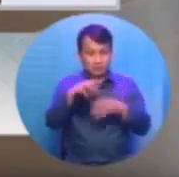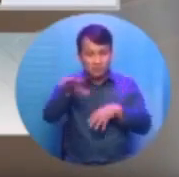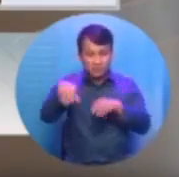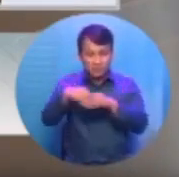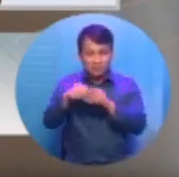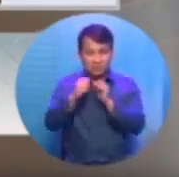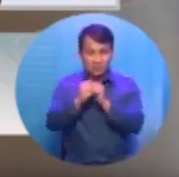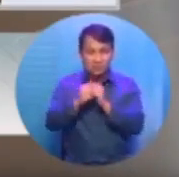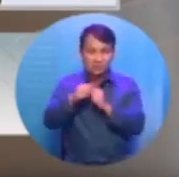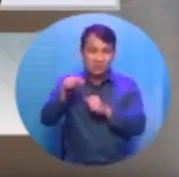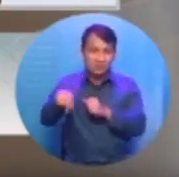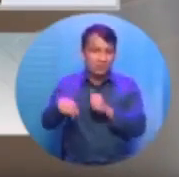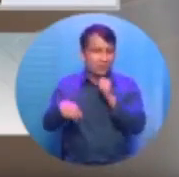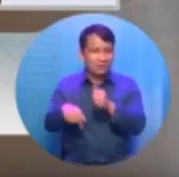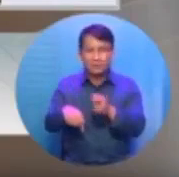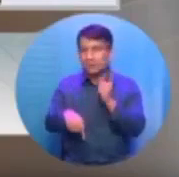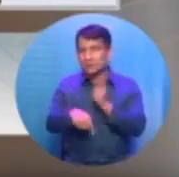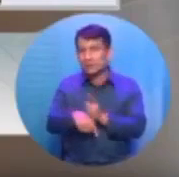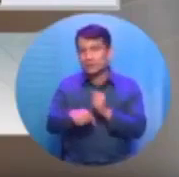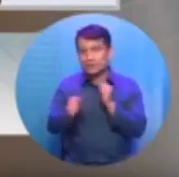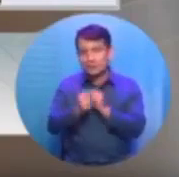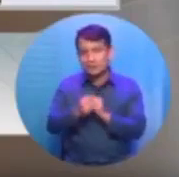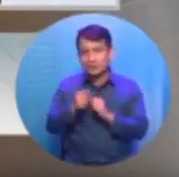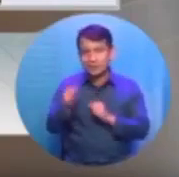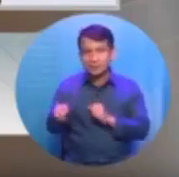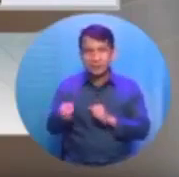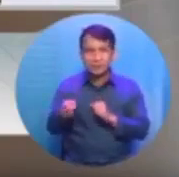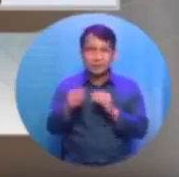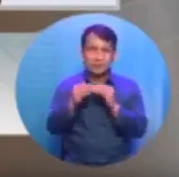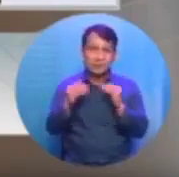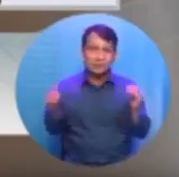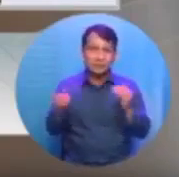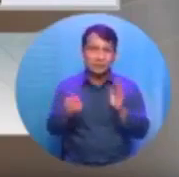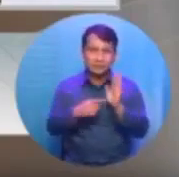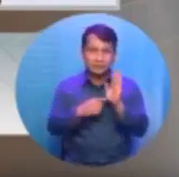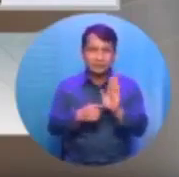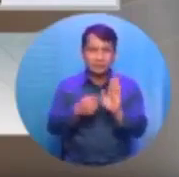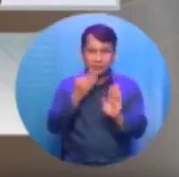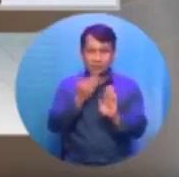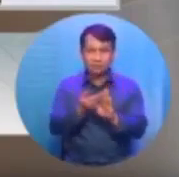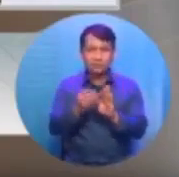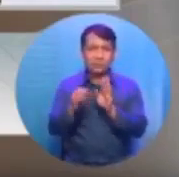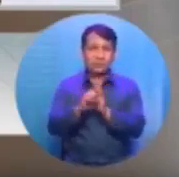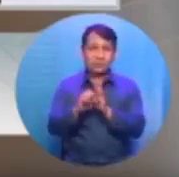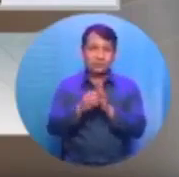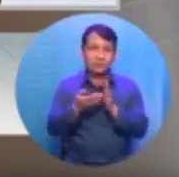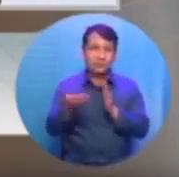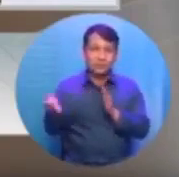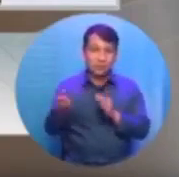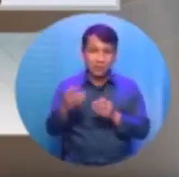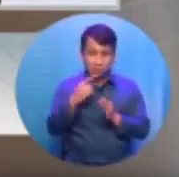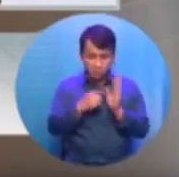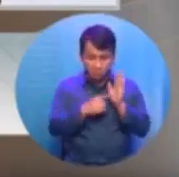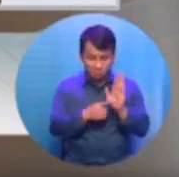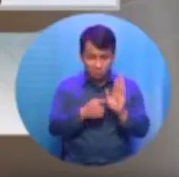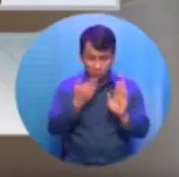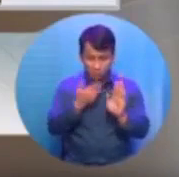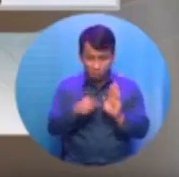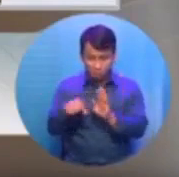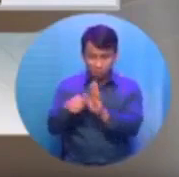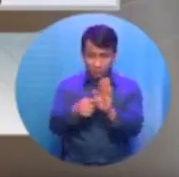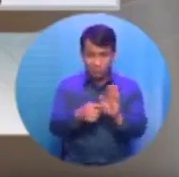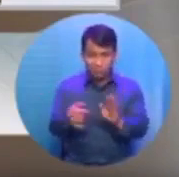ka sa ganitong klaseng sitwasyon na hindi dapat, di ba? You should be setting a good example sa inyong barangay. Ito bang ehemplo ipapakita mo sa